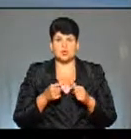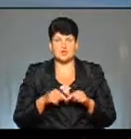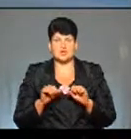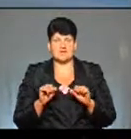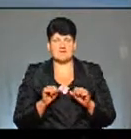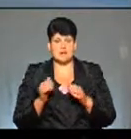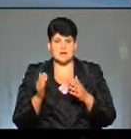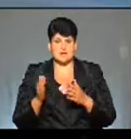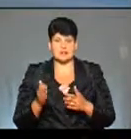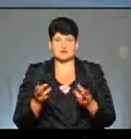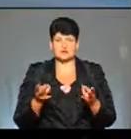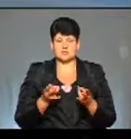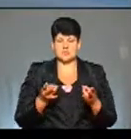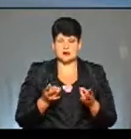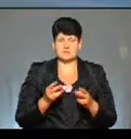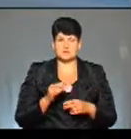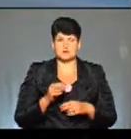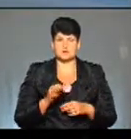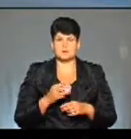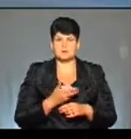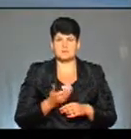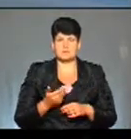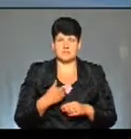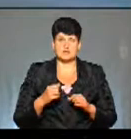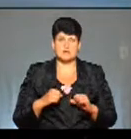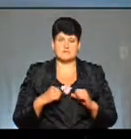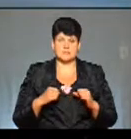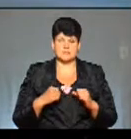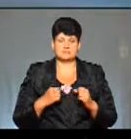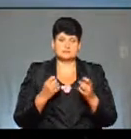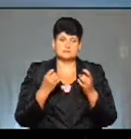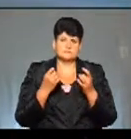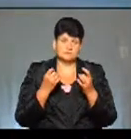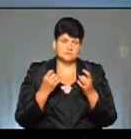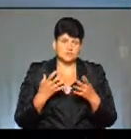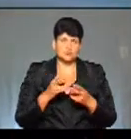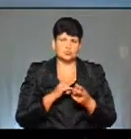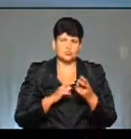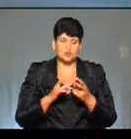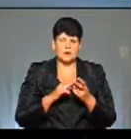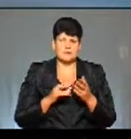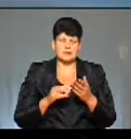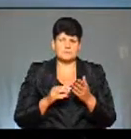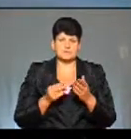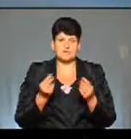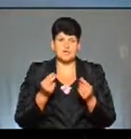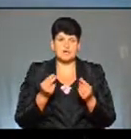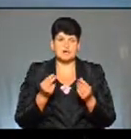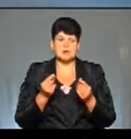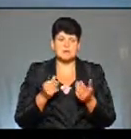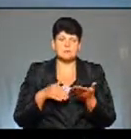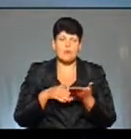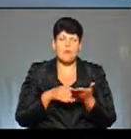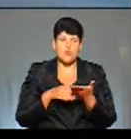і якщо треба, то ми і намагаємося просто-напросто шукати спонсорів, щоб люди якось підключилися.